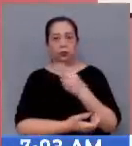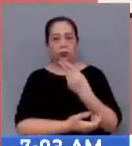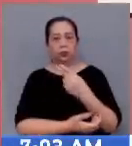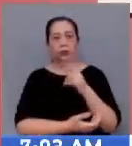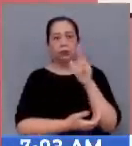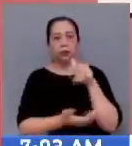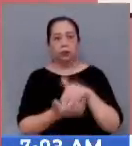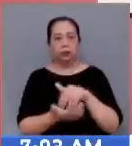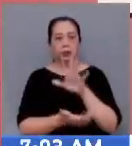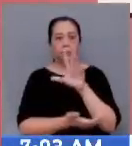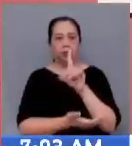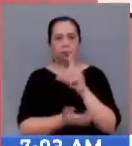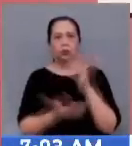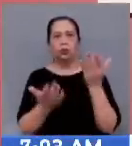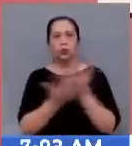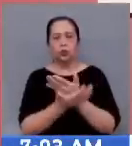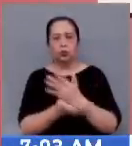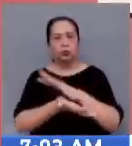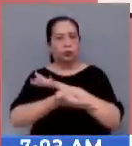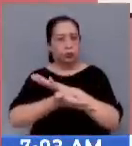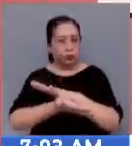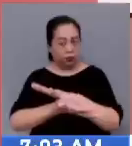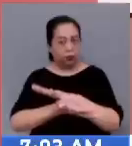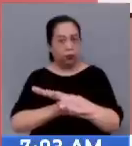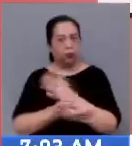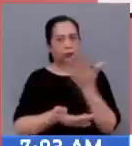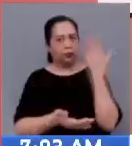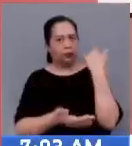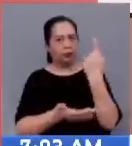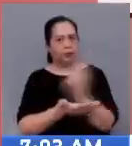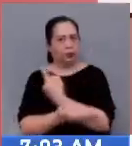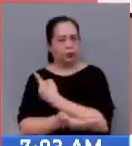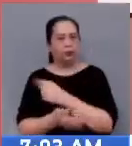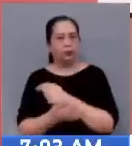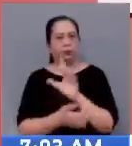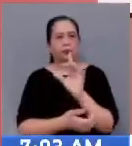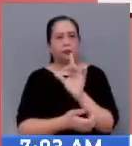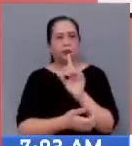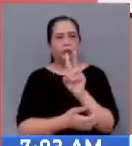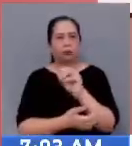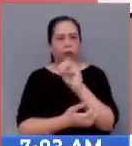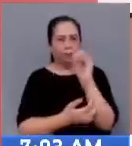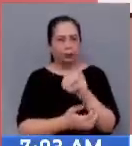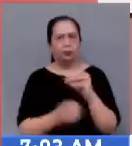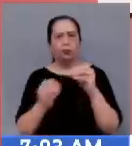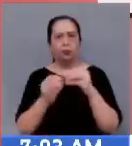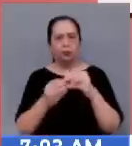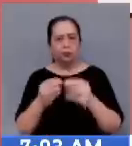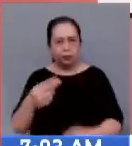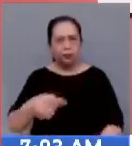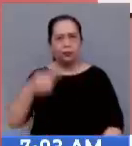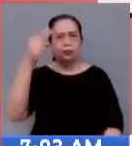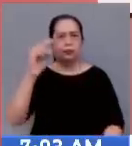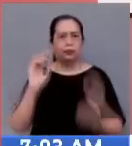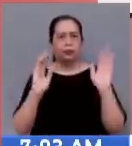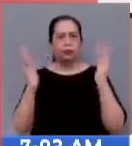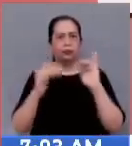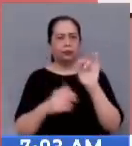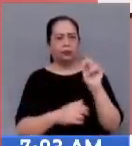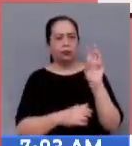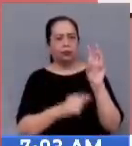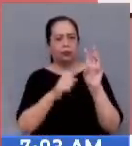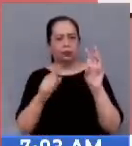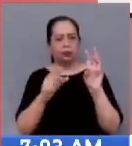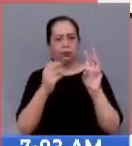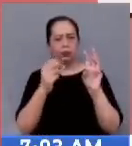naitalang bagong kaso ng COVID-19 sa nagdaang linggo. 82% yan na mas mataas kumpara noong June 6 hanggang June